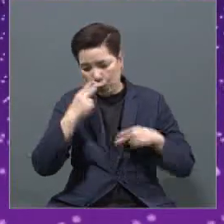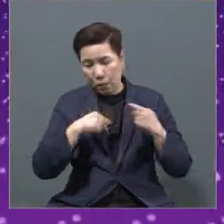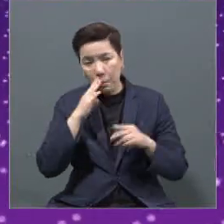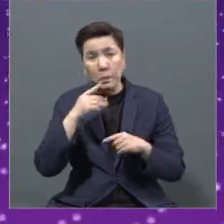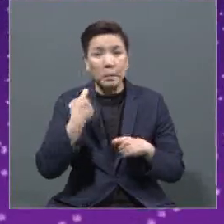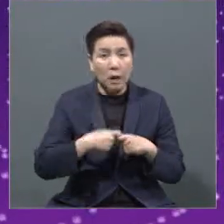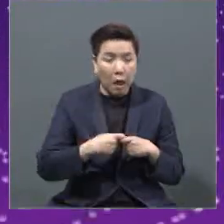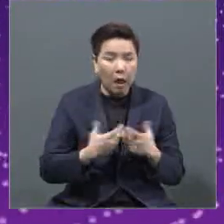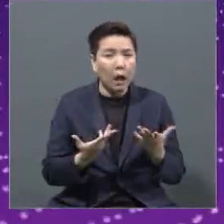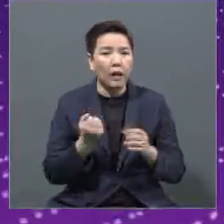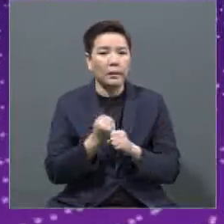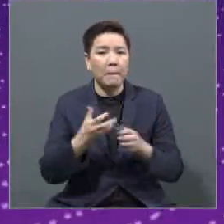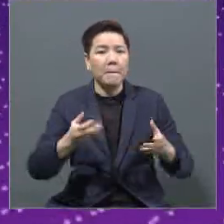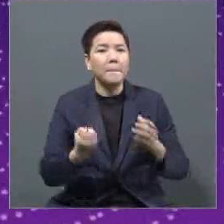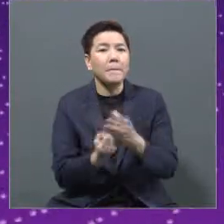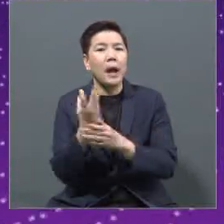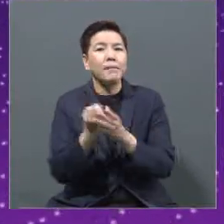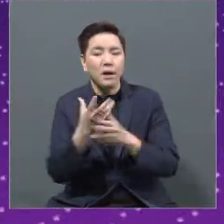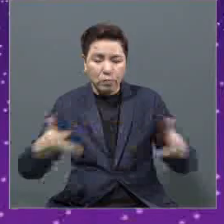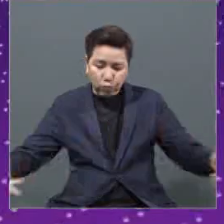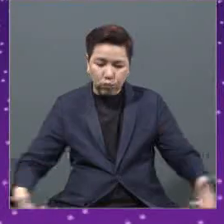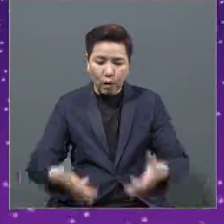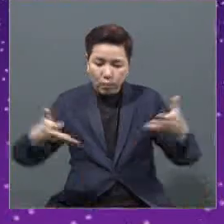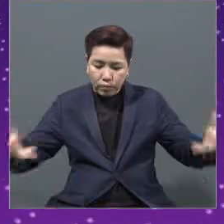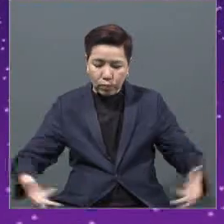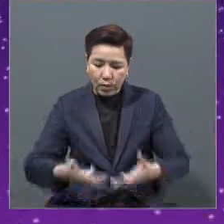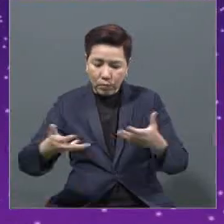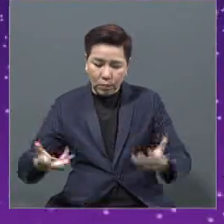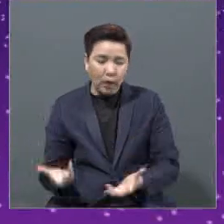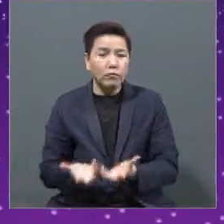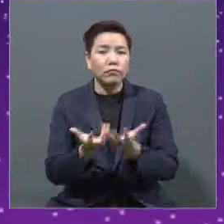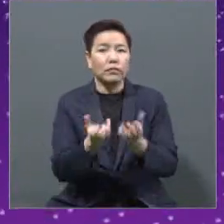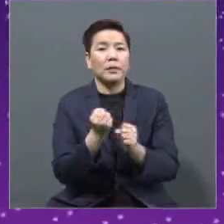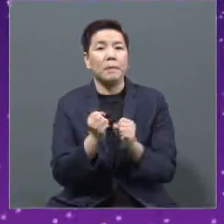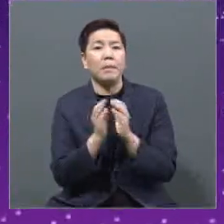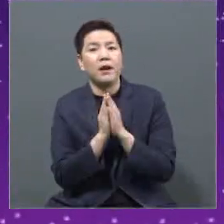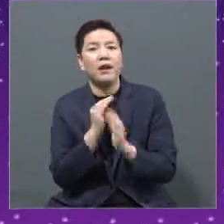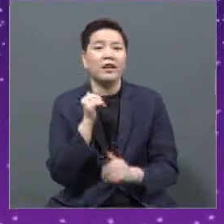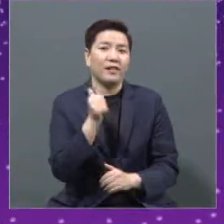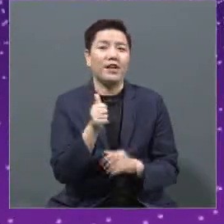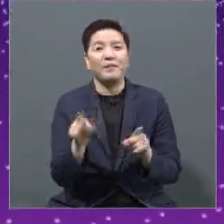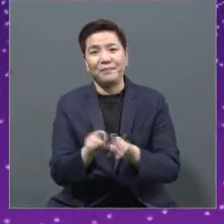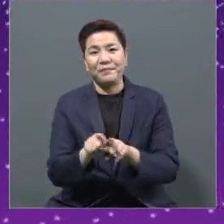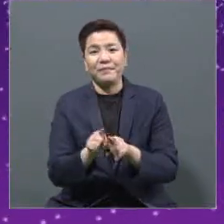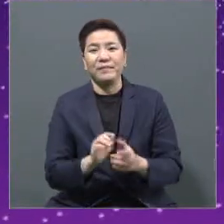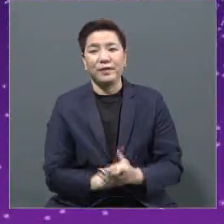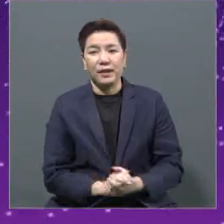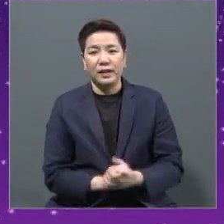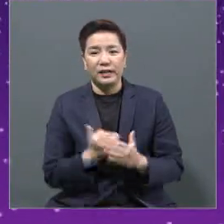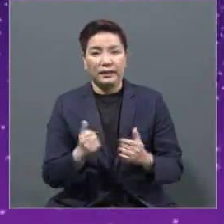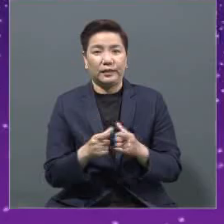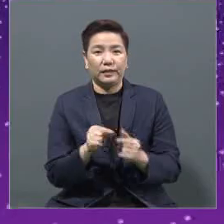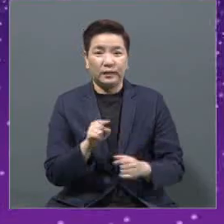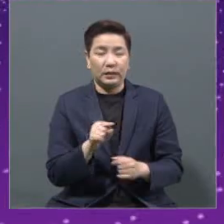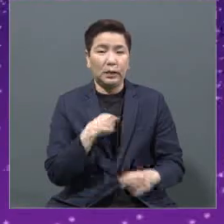ไปลำบากเกินไปผัดผักอะไรแบบเนี้ยก็สามารถที่จะทำบุญใส่บาตรตักบาตรได้เช่นเดียวกันนะคะครับครับซึ่งเรื่อง